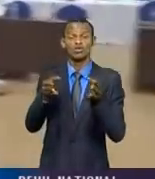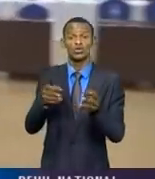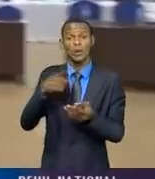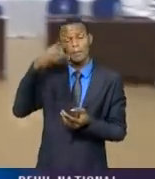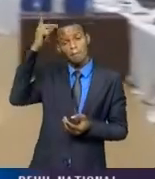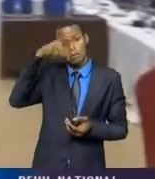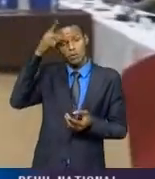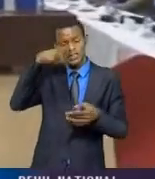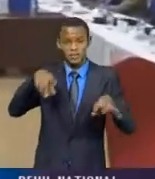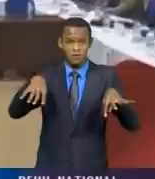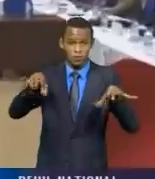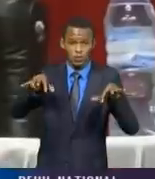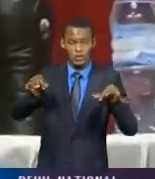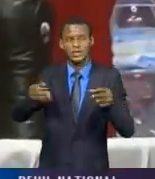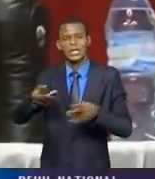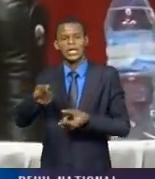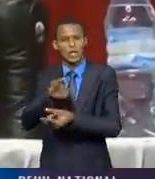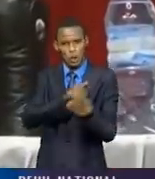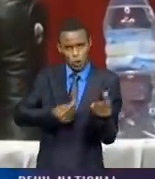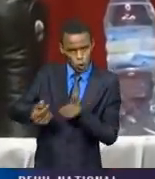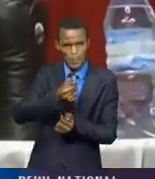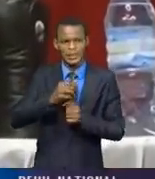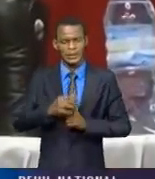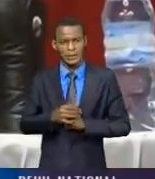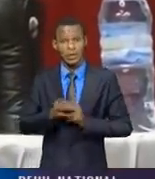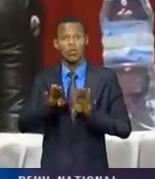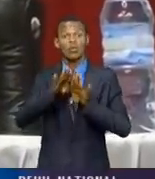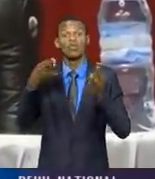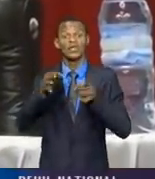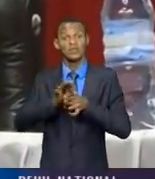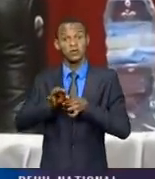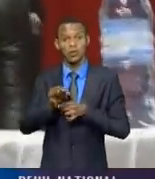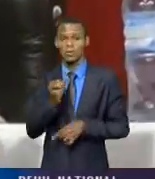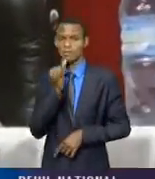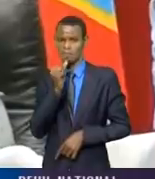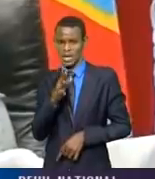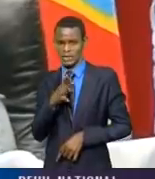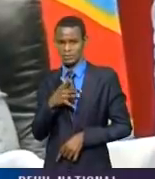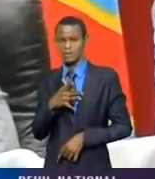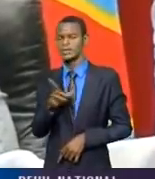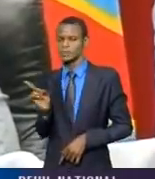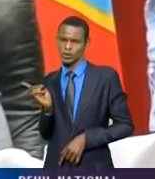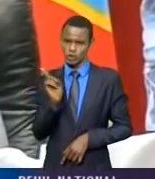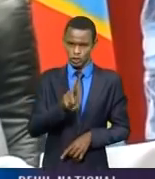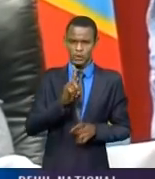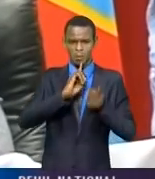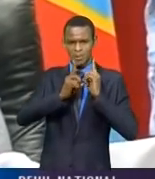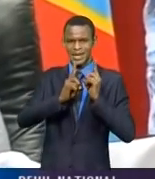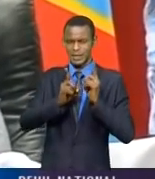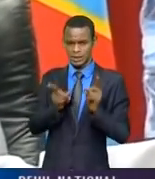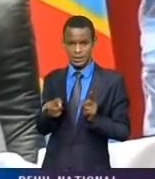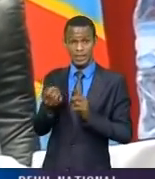l'ouverture de ces assises notamment s'éviter madame anna cuve à la nage admiratrice de l habitat qui a